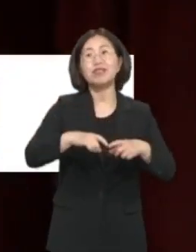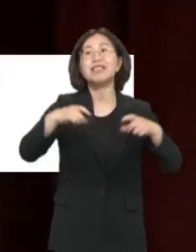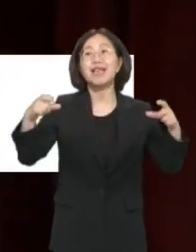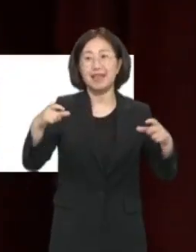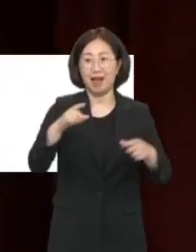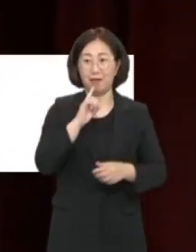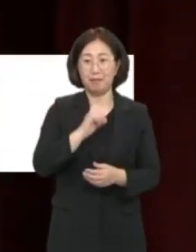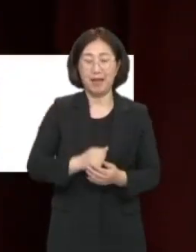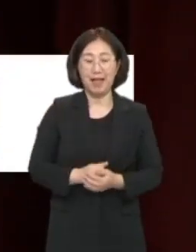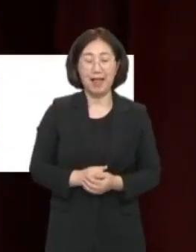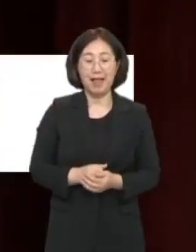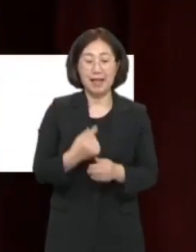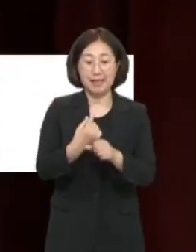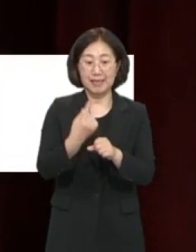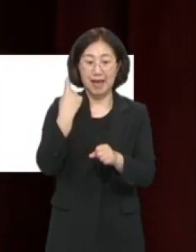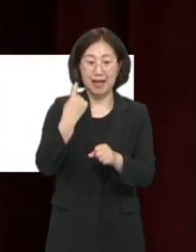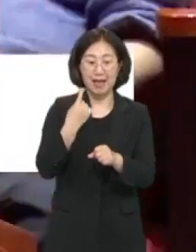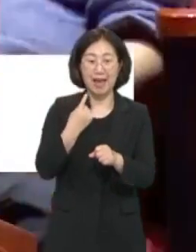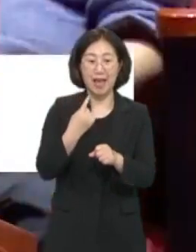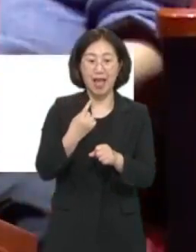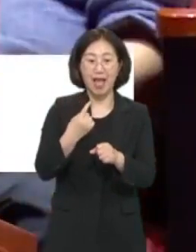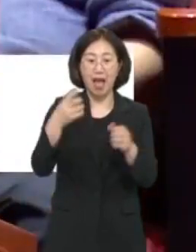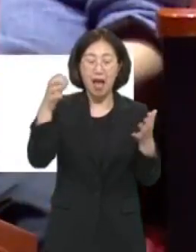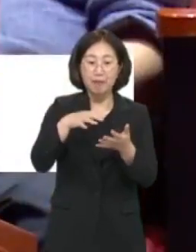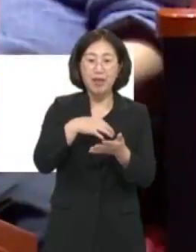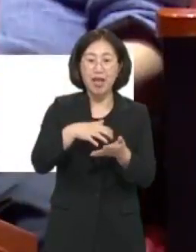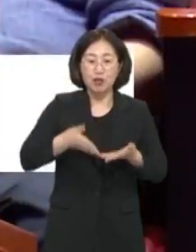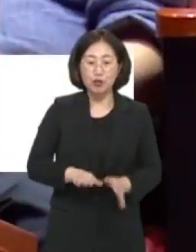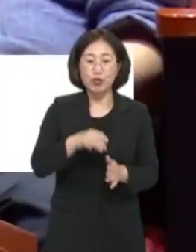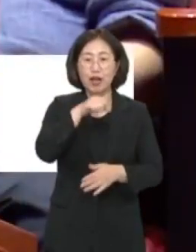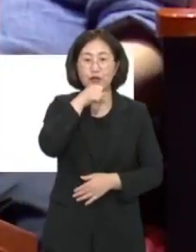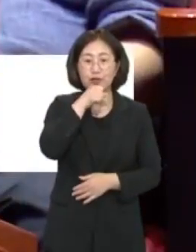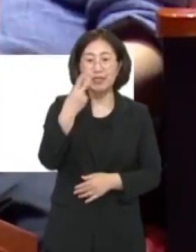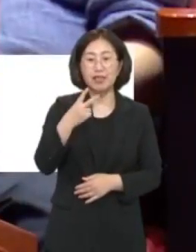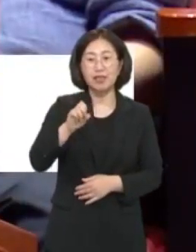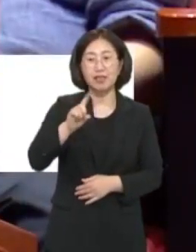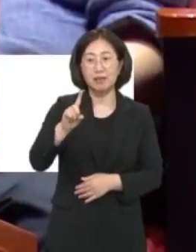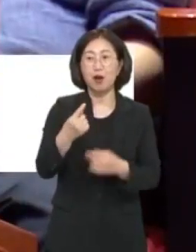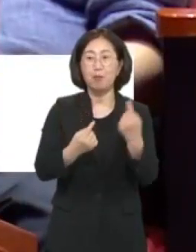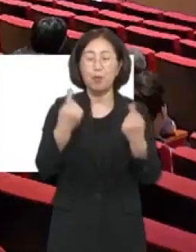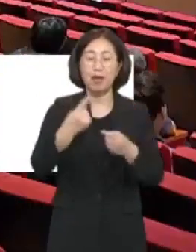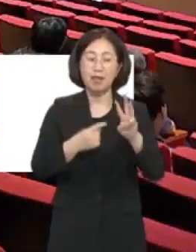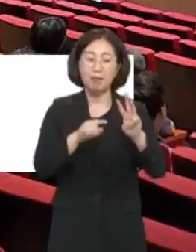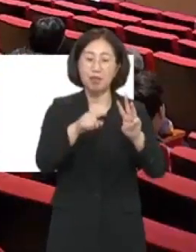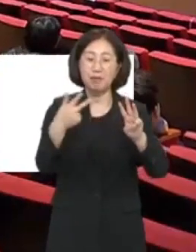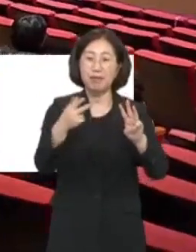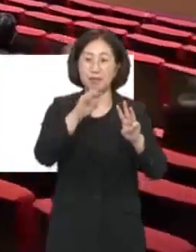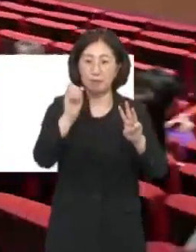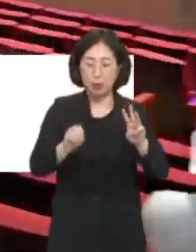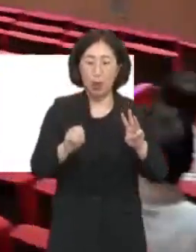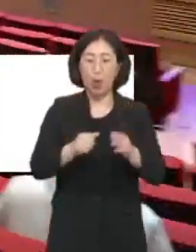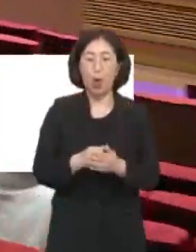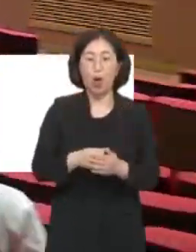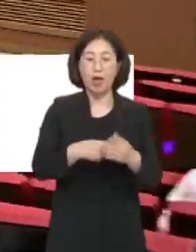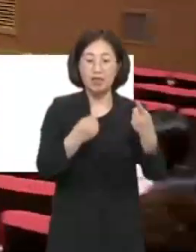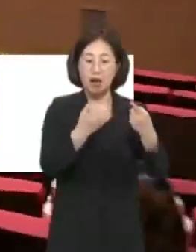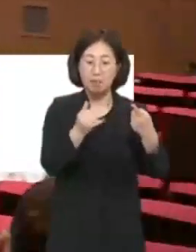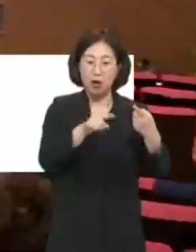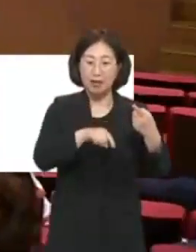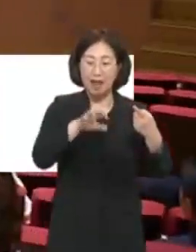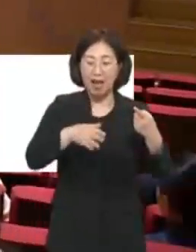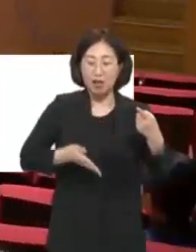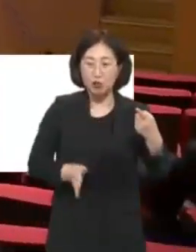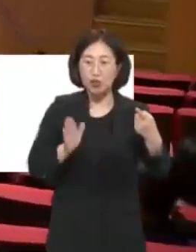한편 지난해 대전시의 합계 출산율은 지난 2021년보다 3.7% 인구 1000명당